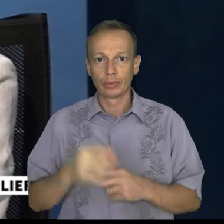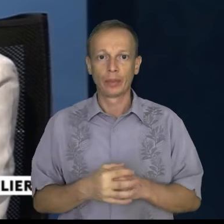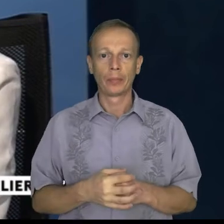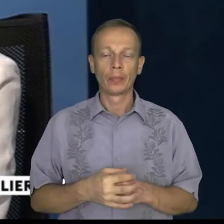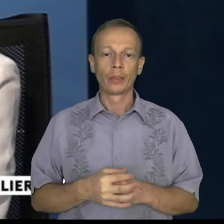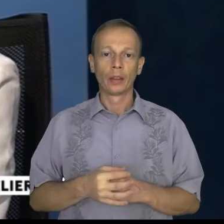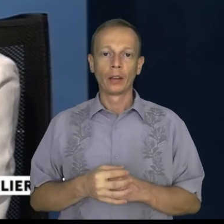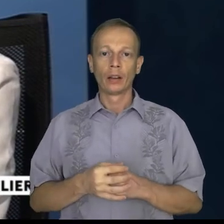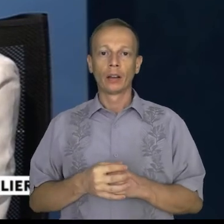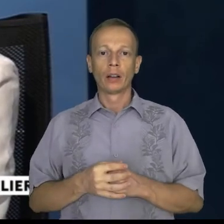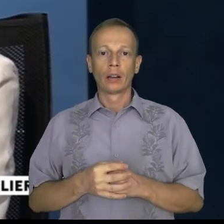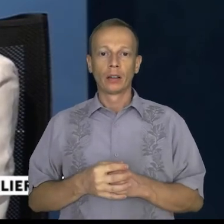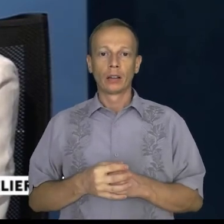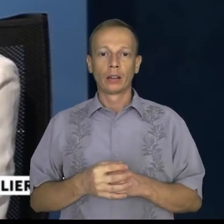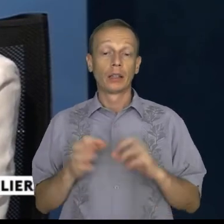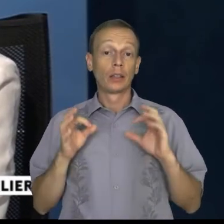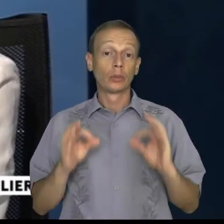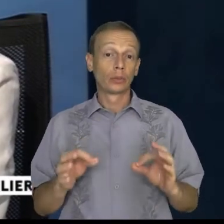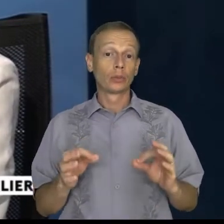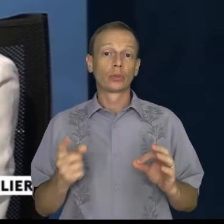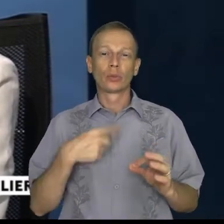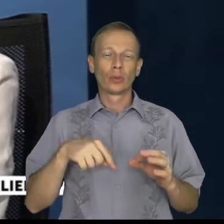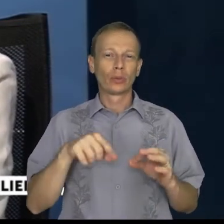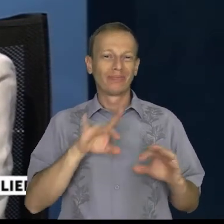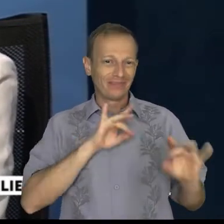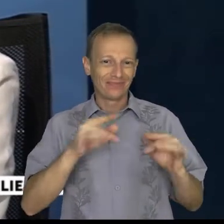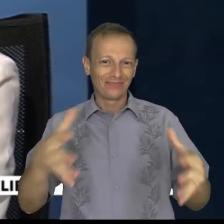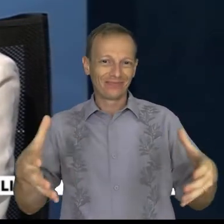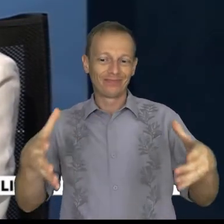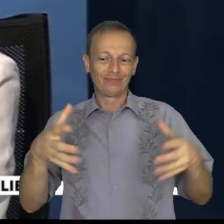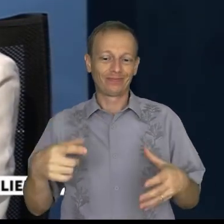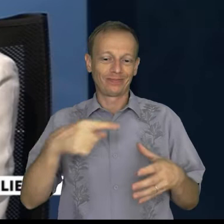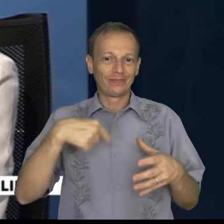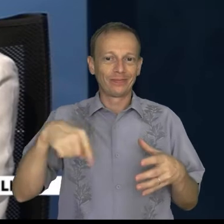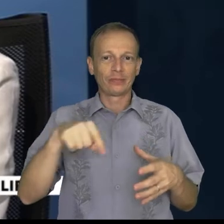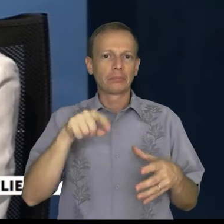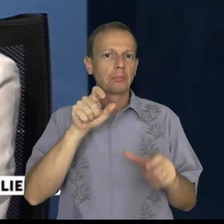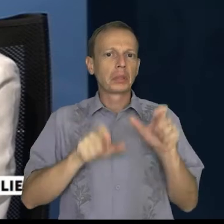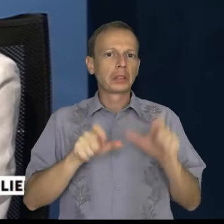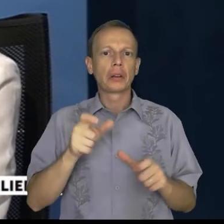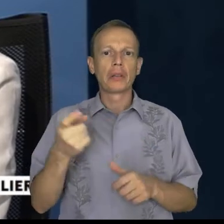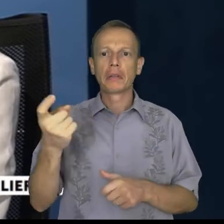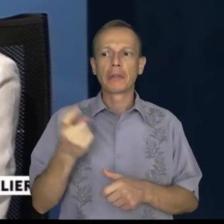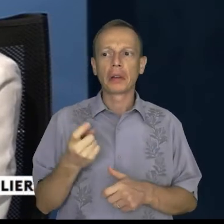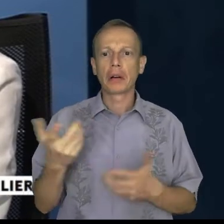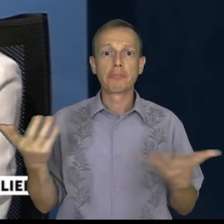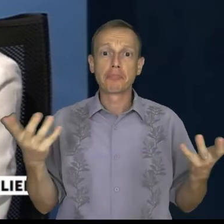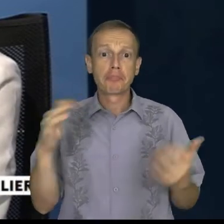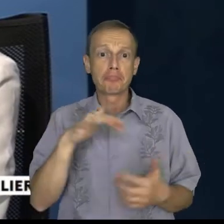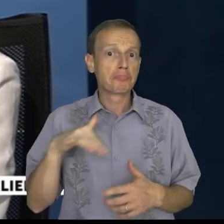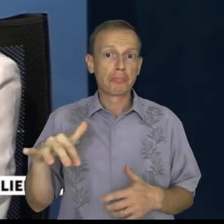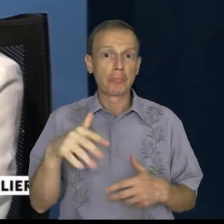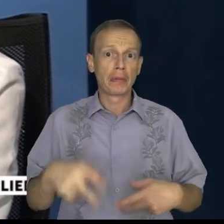sommes freinés dans nos élans. Et en effet, nous réunissons donc